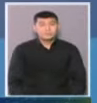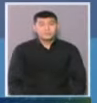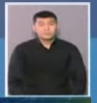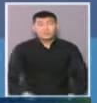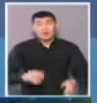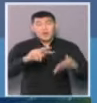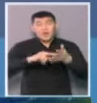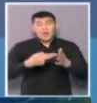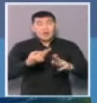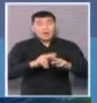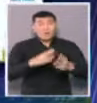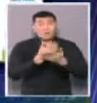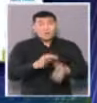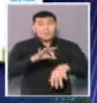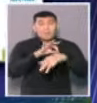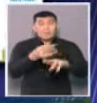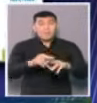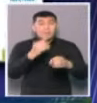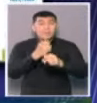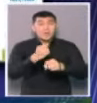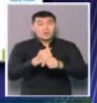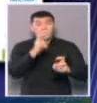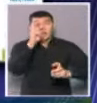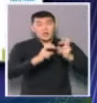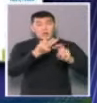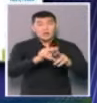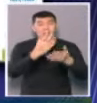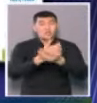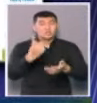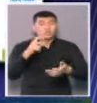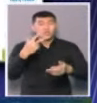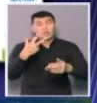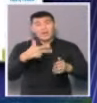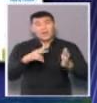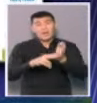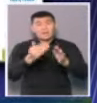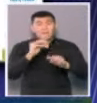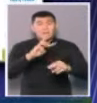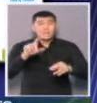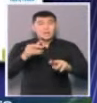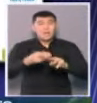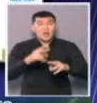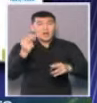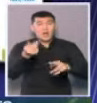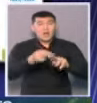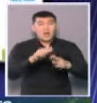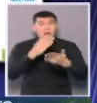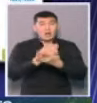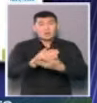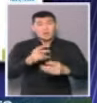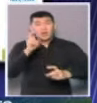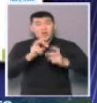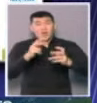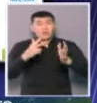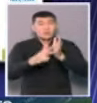За отчетный период объем произведенной продукции в сфере промышленности составил 120,9 миллиарда тенге, индекс физического объема